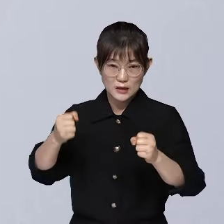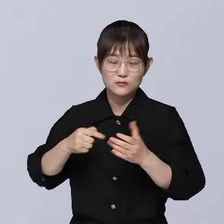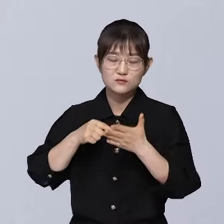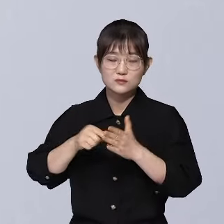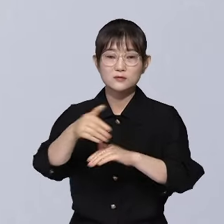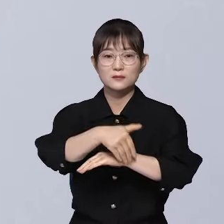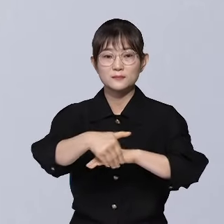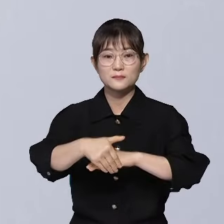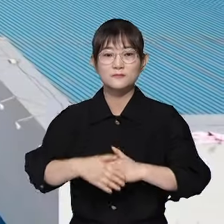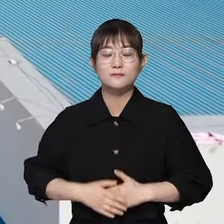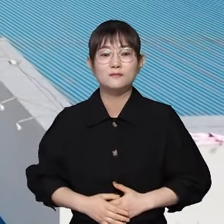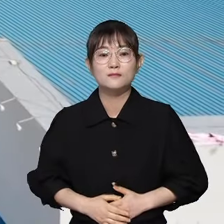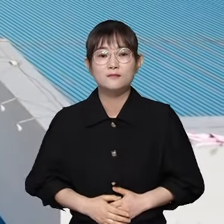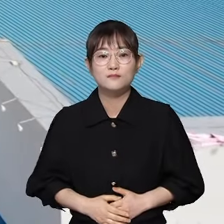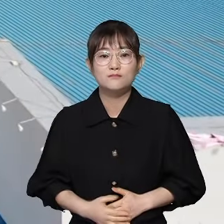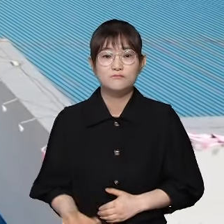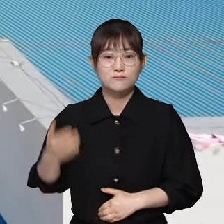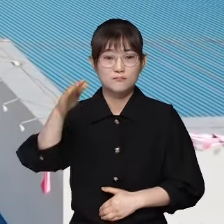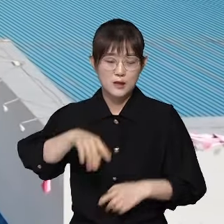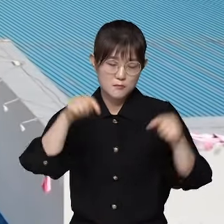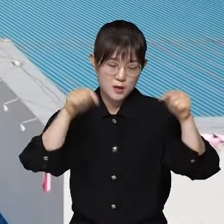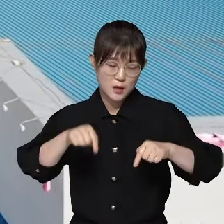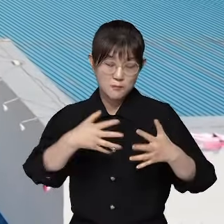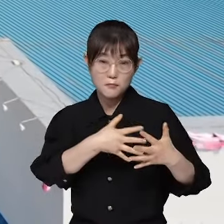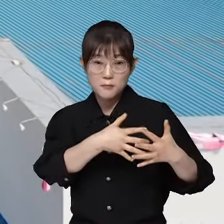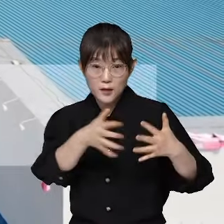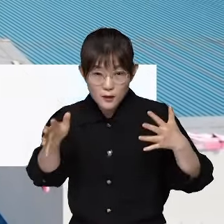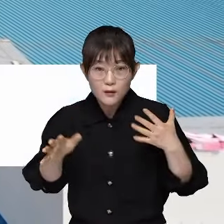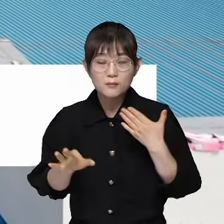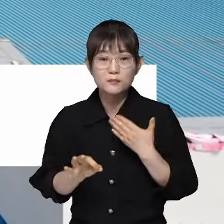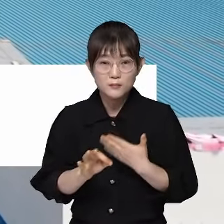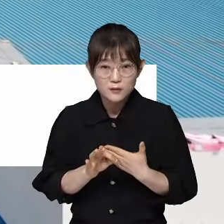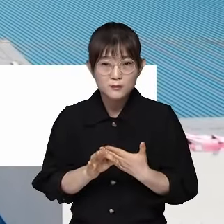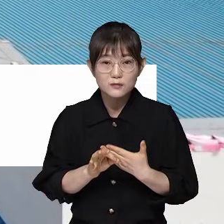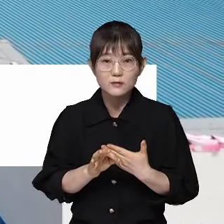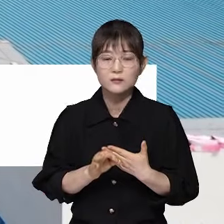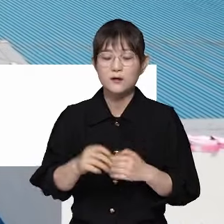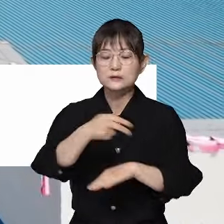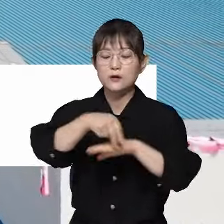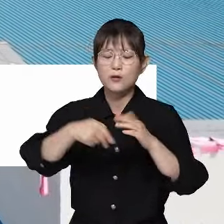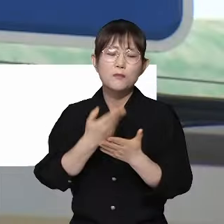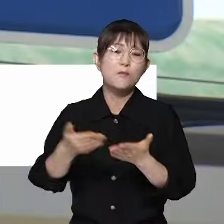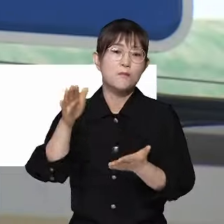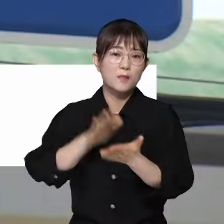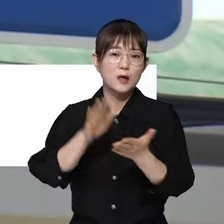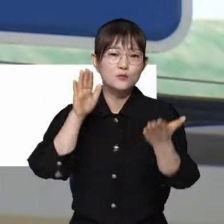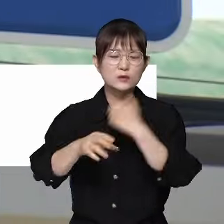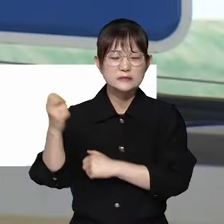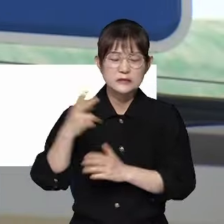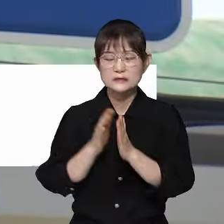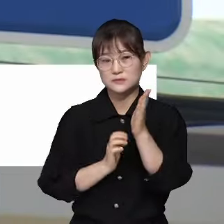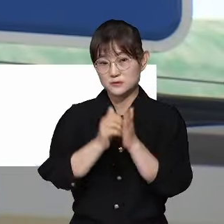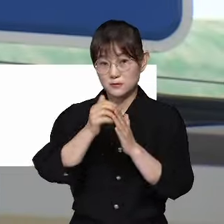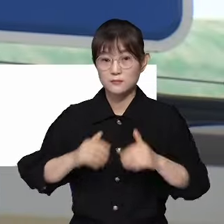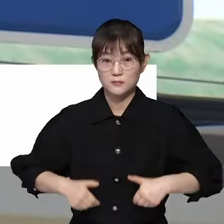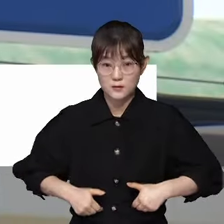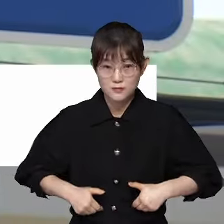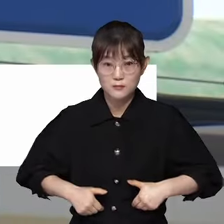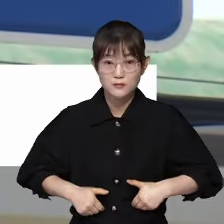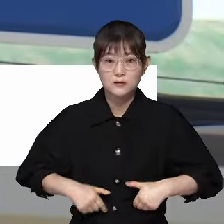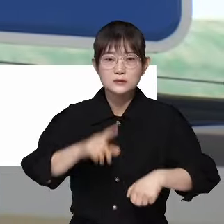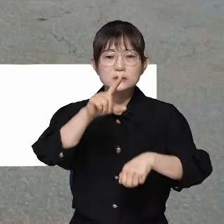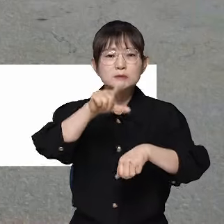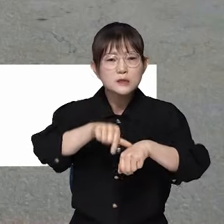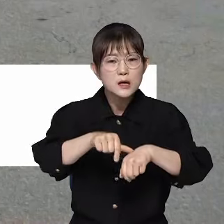추진한다는 방침입니다. 그러나 협상이 잘 이뤄지지 않을 경우 보완설계를 거쳐 재입찰에 나서야 합니다.